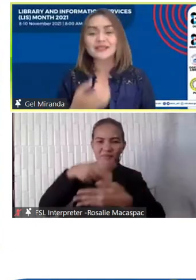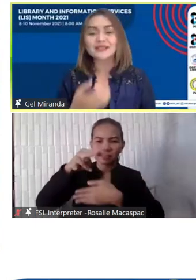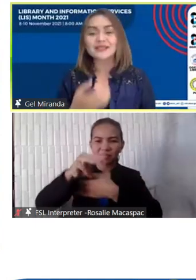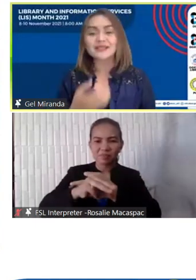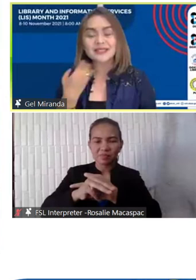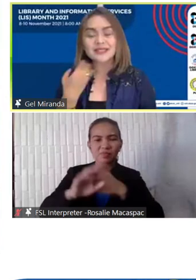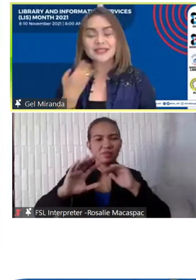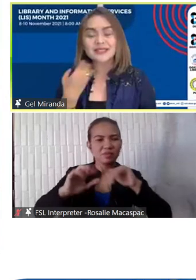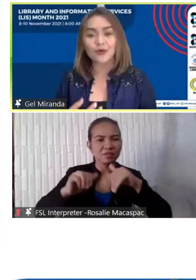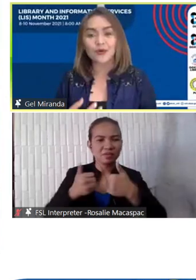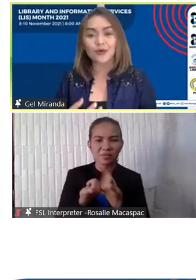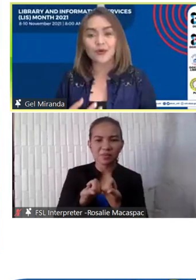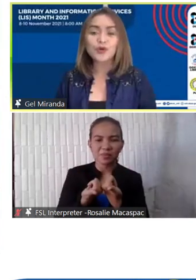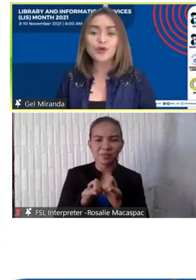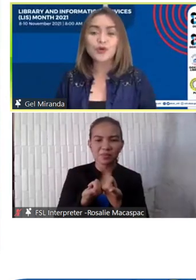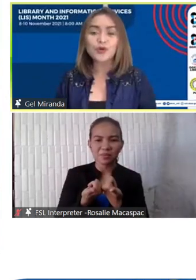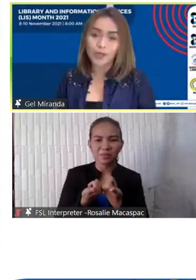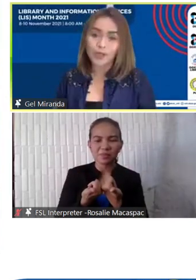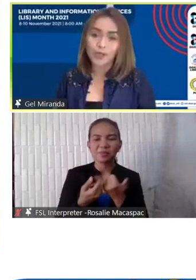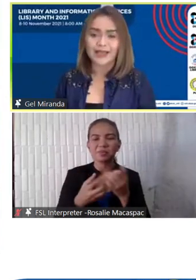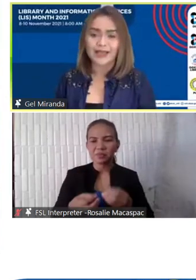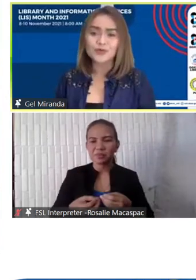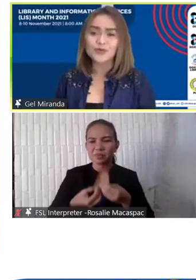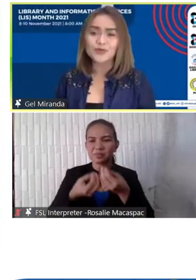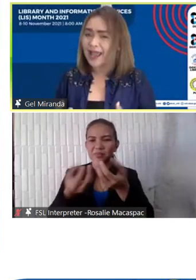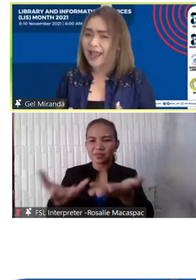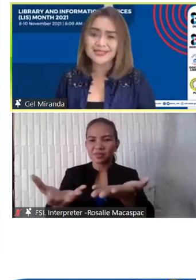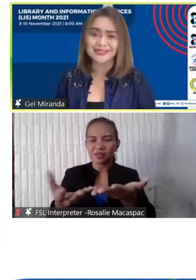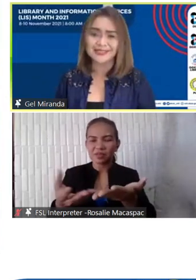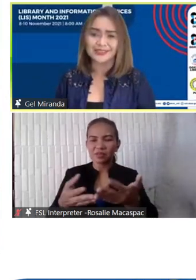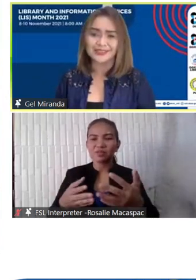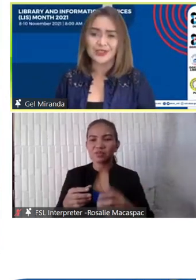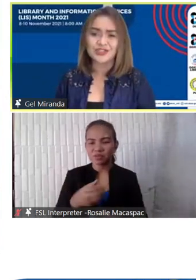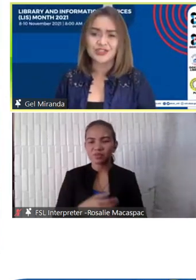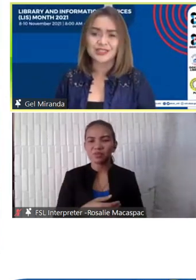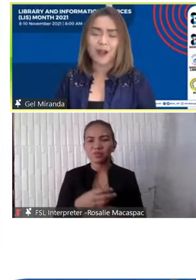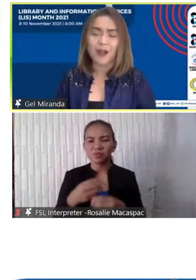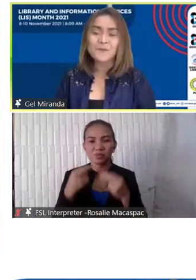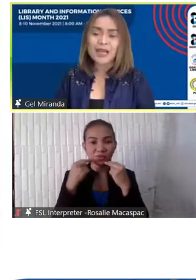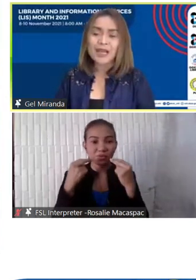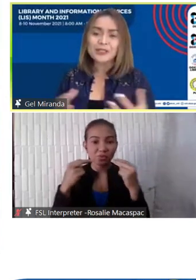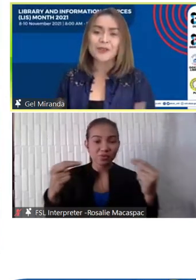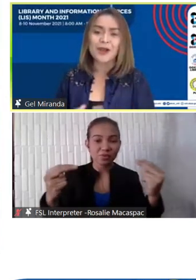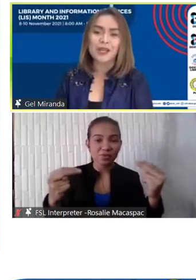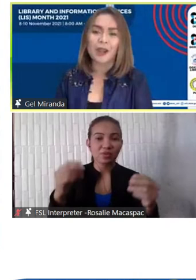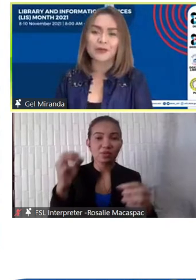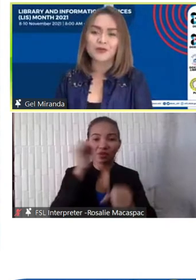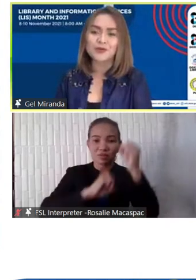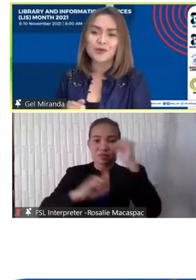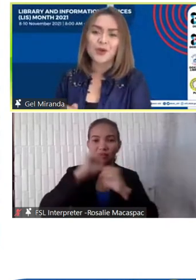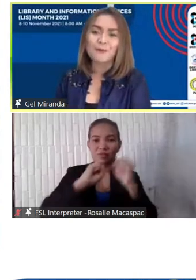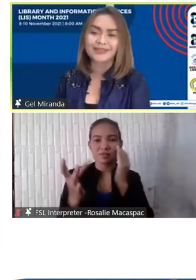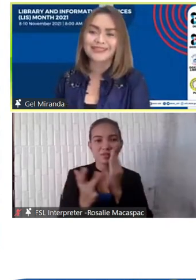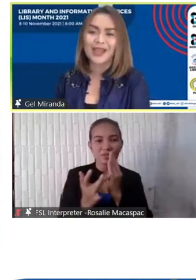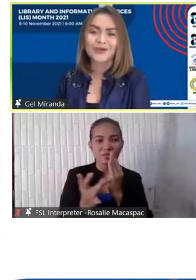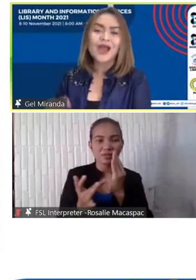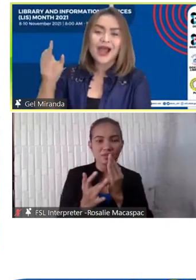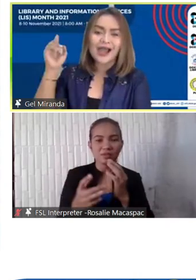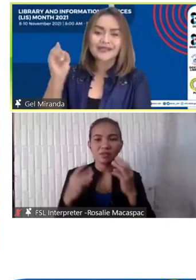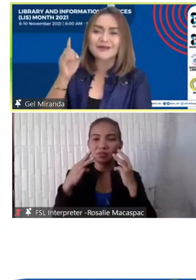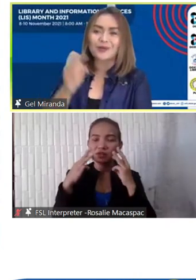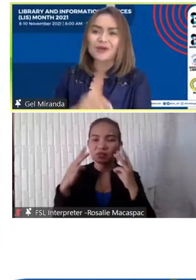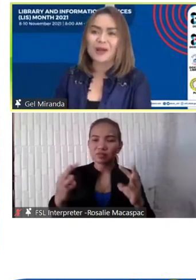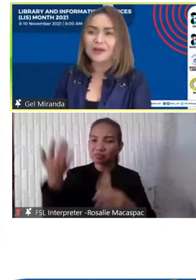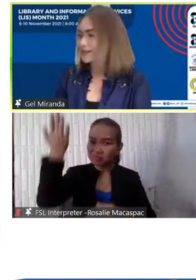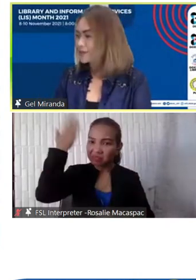paano nga ba natin maipararating talaga sa tao through broadcast yung science and technology, di ba? Marami tayong mga napapanood, siguro nung bata tayo. At